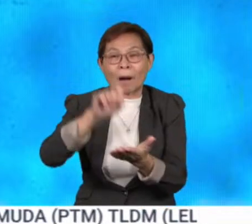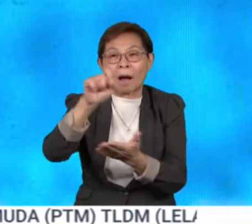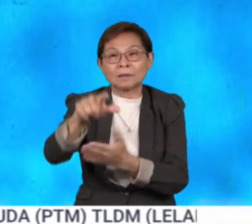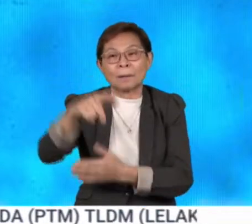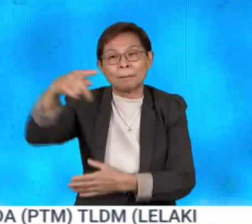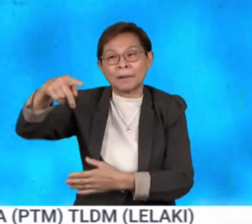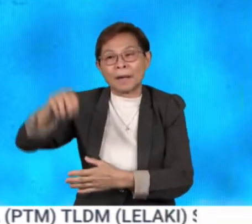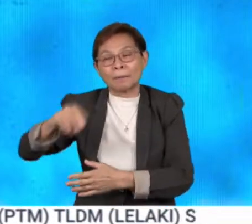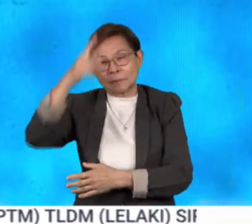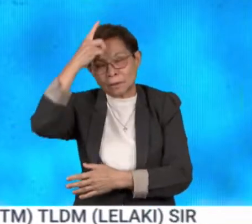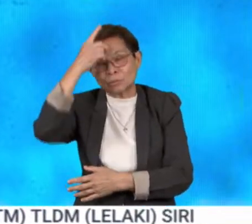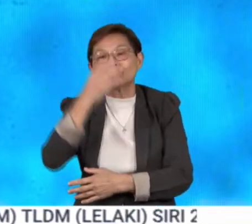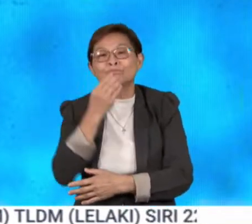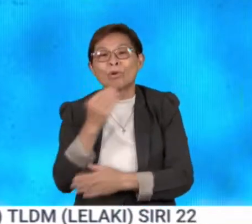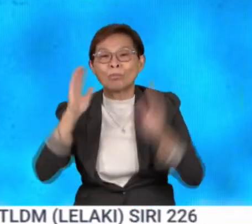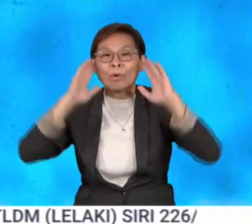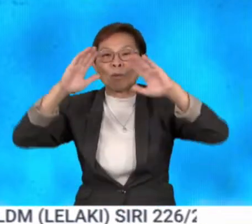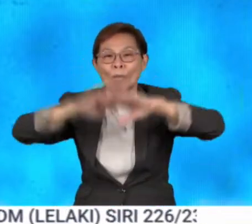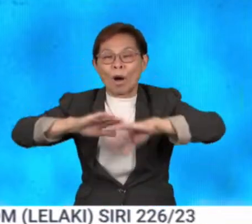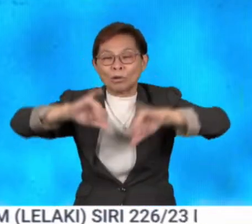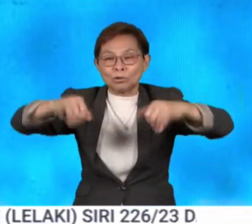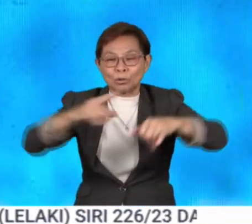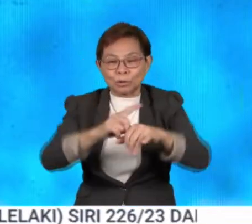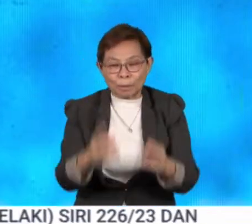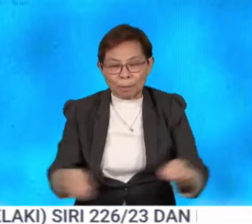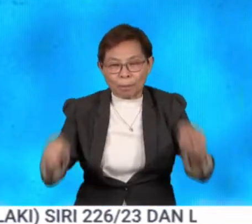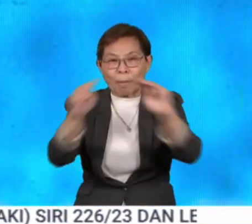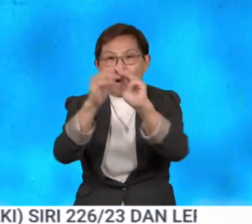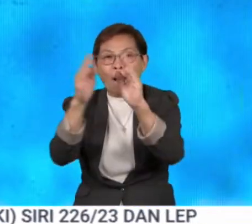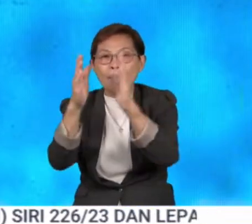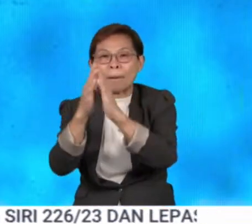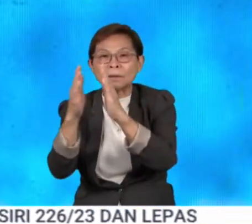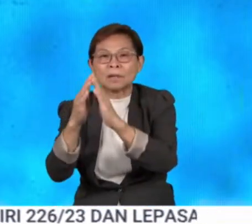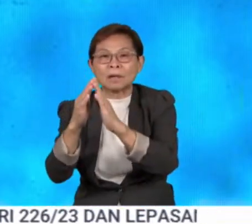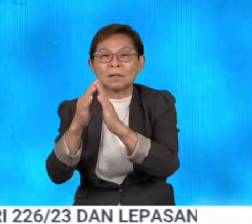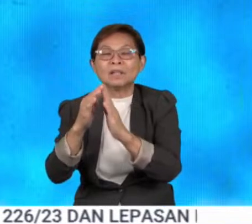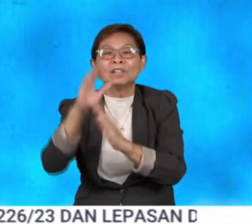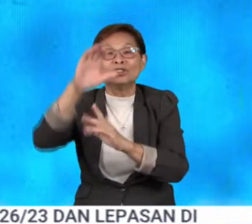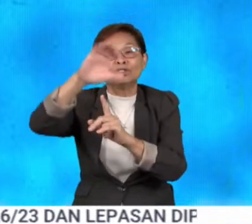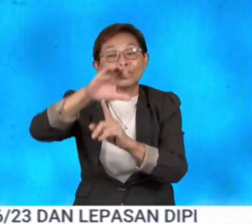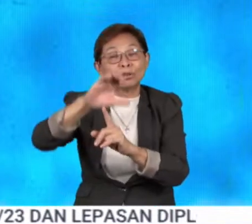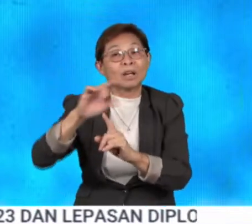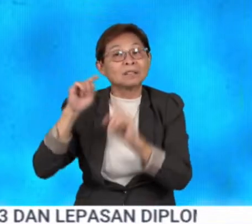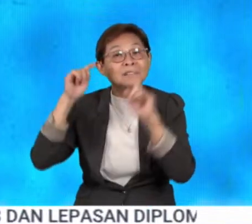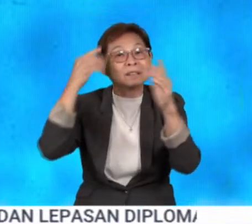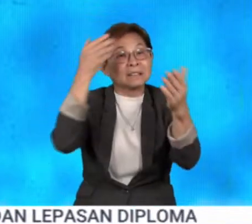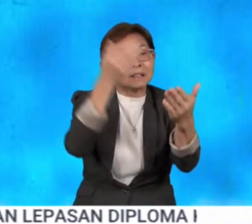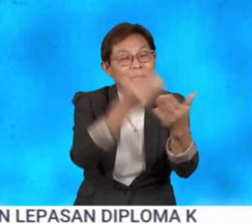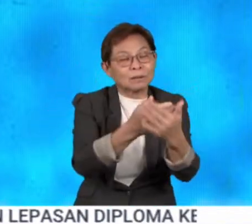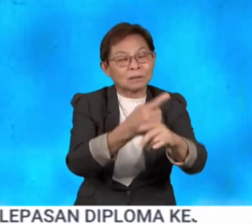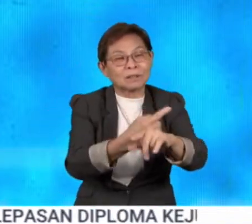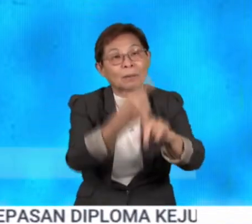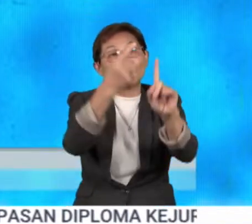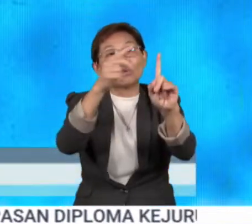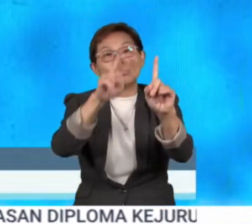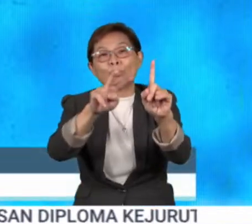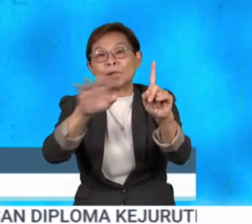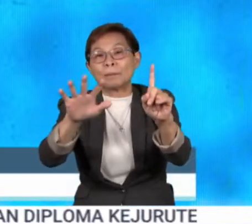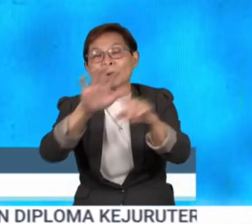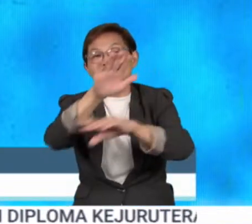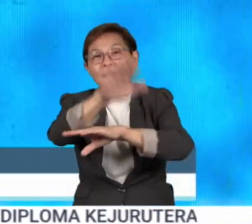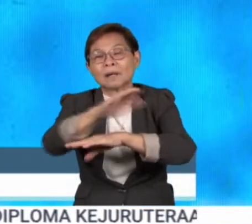Perdana Menteri Datuk Seri Anwar Ibrahim menunaikan solat Jumaat di Masjid Bandar Tun Hussein On Cheras. Beliau tiba pada pukul 1.25 tengah